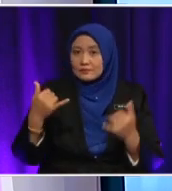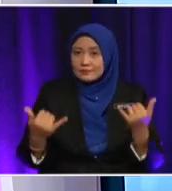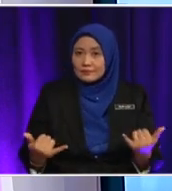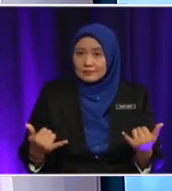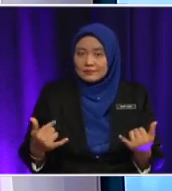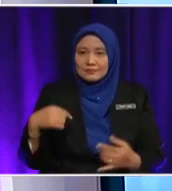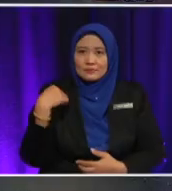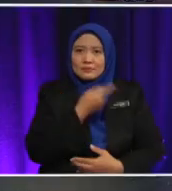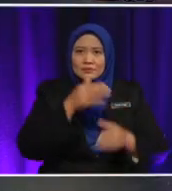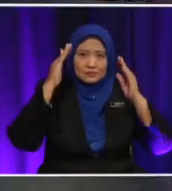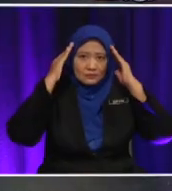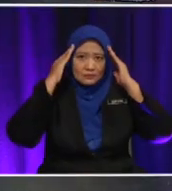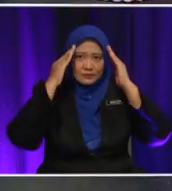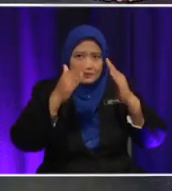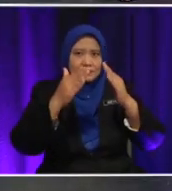tentang